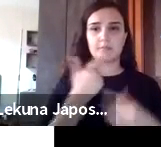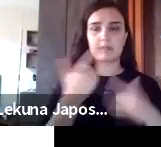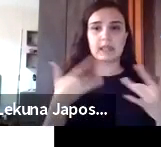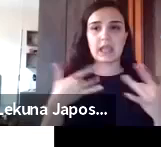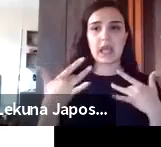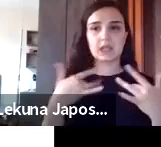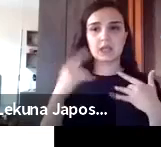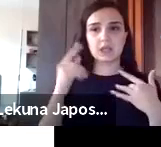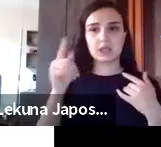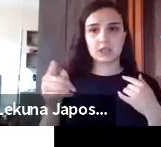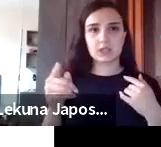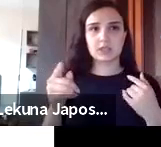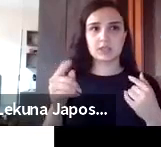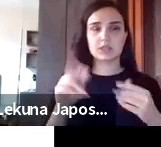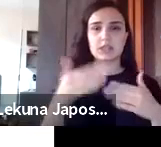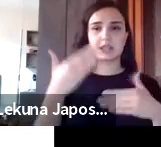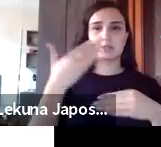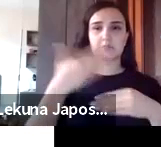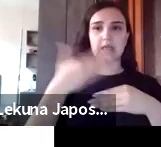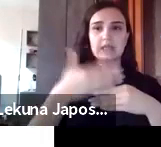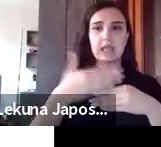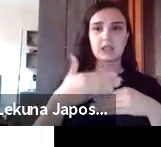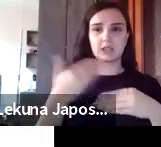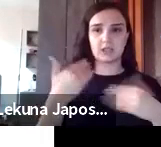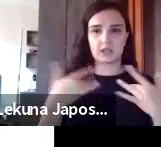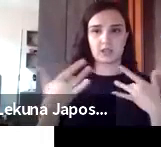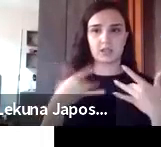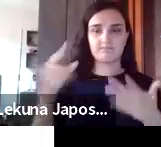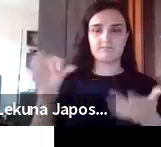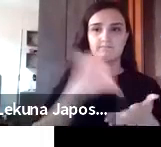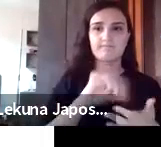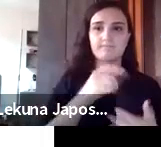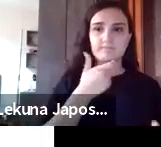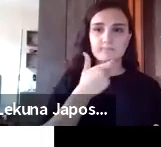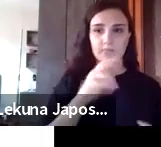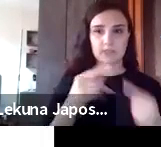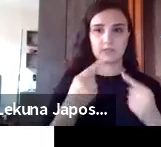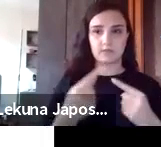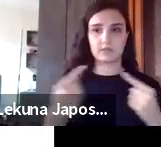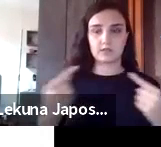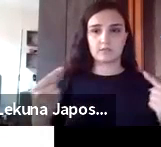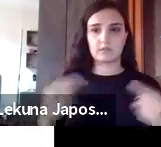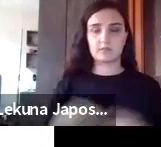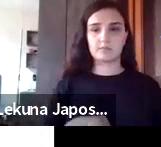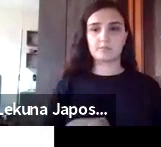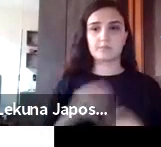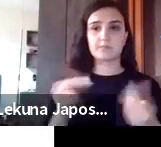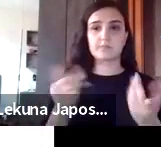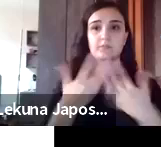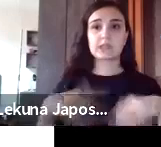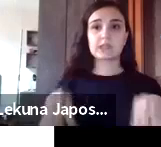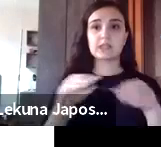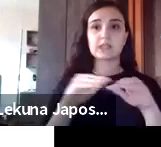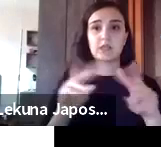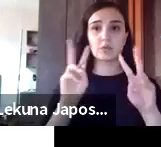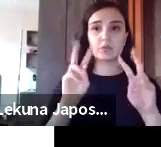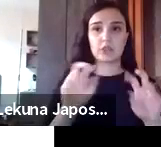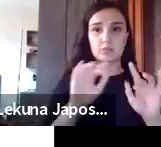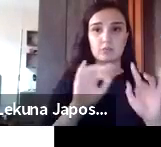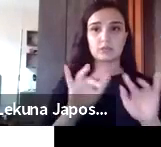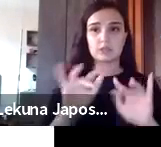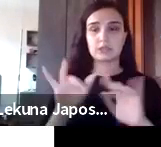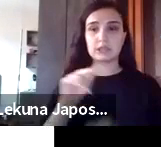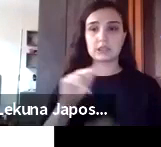თეატრზე, თეატრის და სპექტაკლის სპექტაკლზე დასწრება და ასე შემდეგ, ხო? და საოჯახო საქმიანობები.